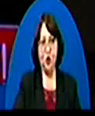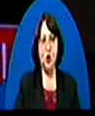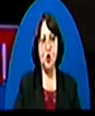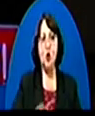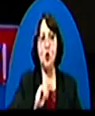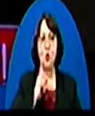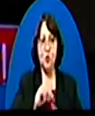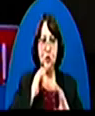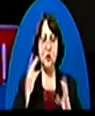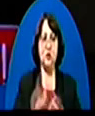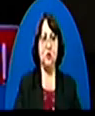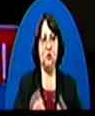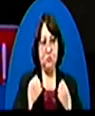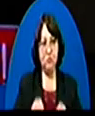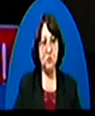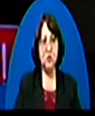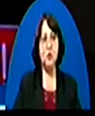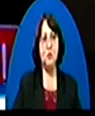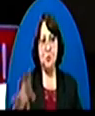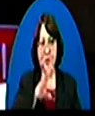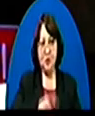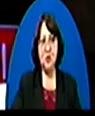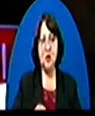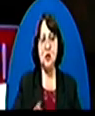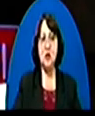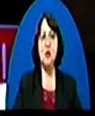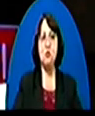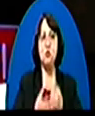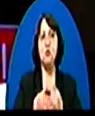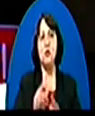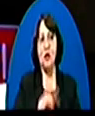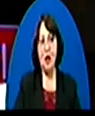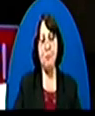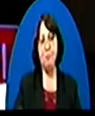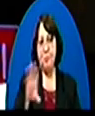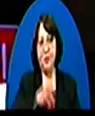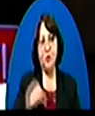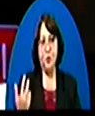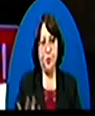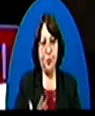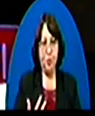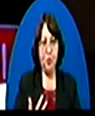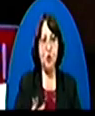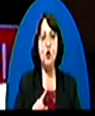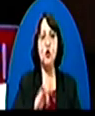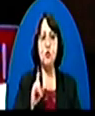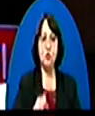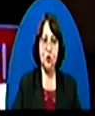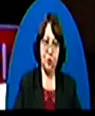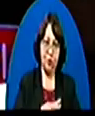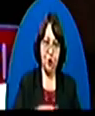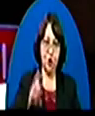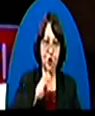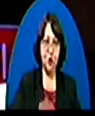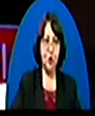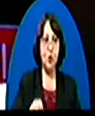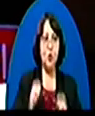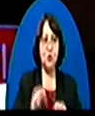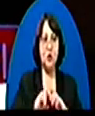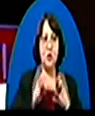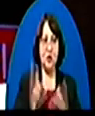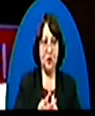хүчээ нэгтгэн зүтгүүлэхээр биднийг нэр дэвшүүллээ. Бид гурав өсвөл өдрийнхаа төлөө